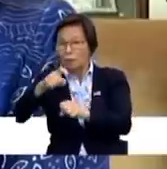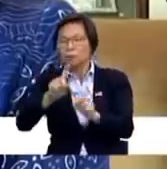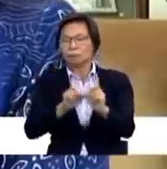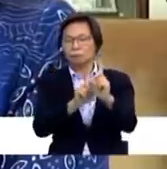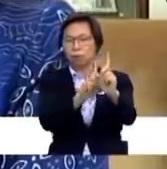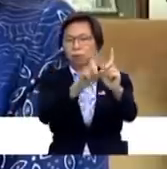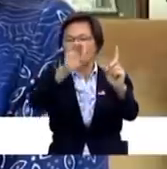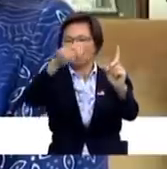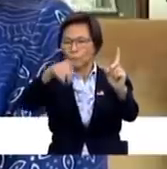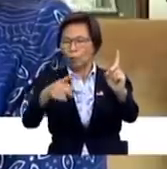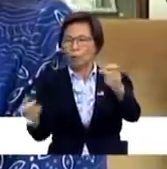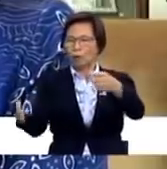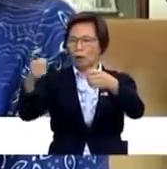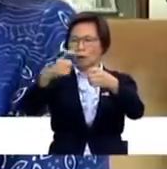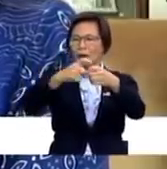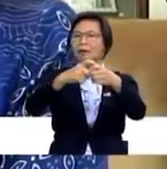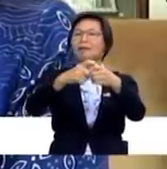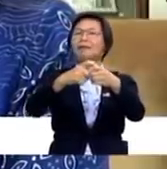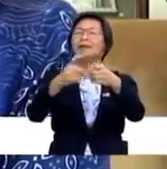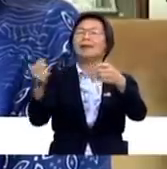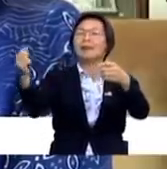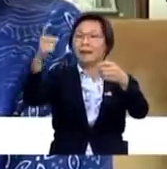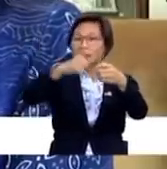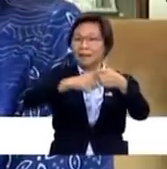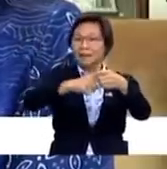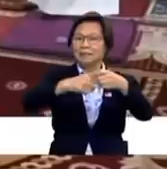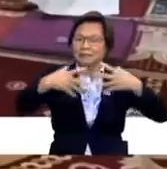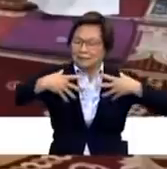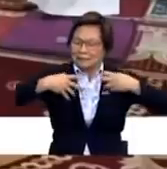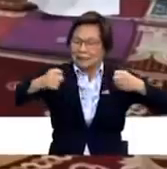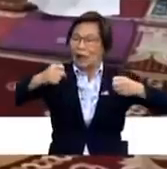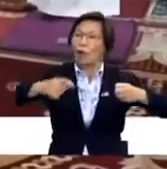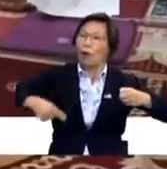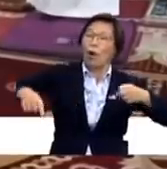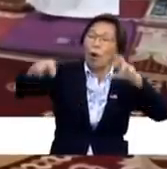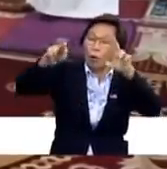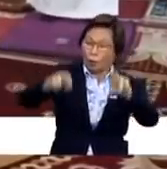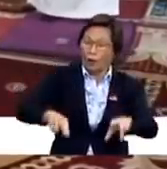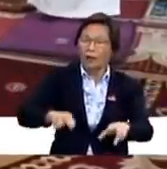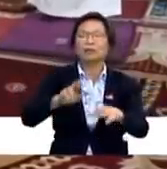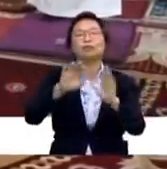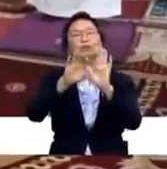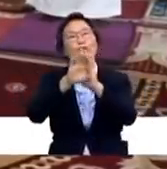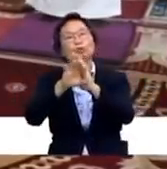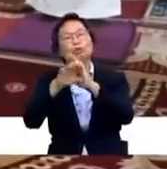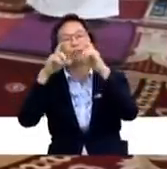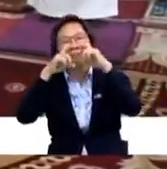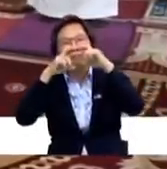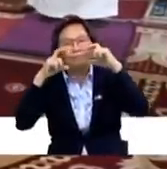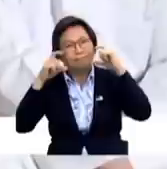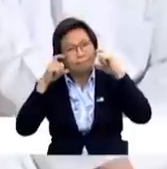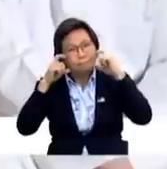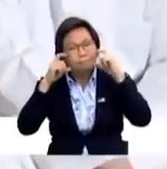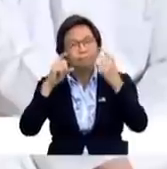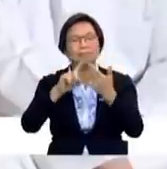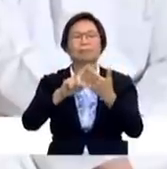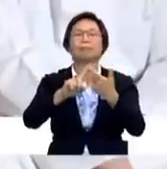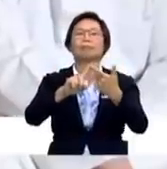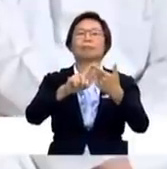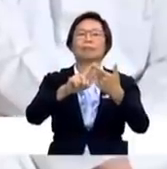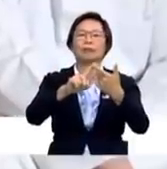e-shop berkaitan dengan protokol kesehatan awam seperti pemakaian britok